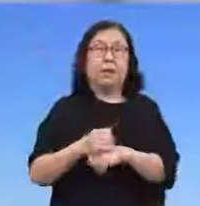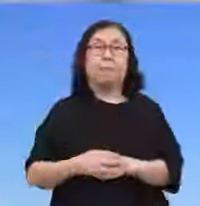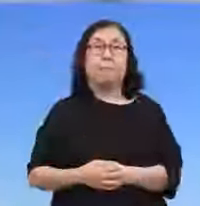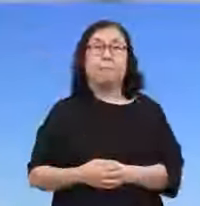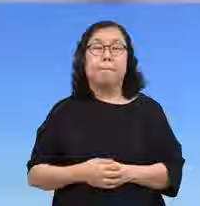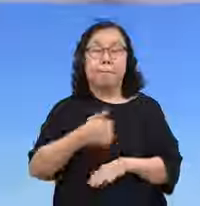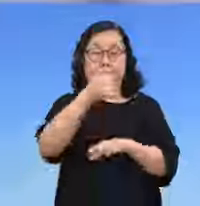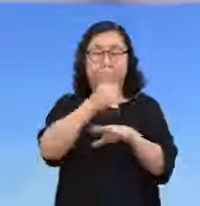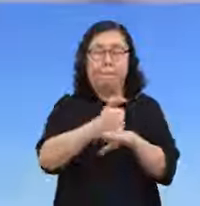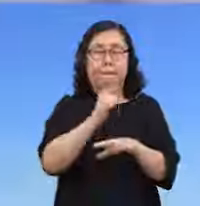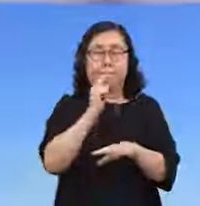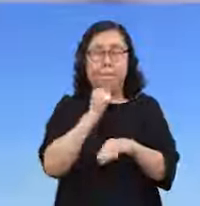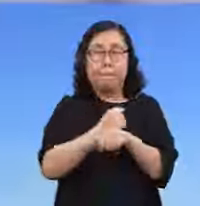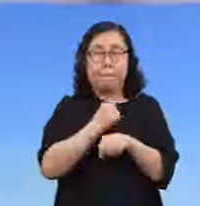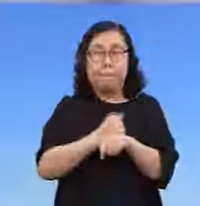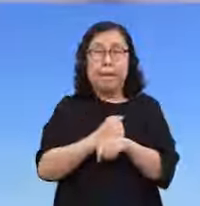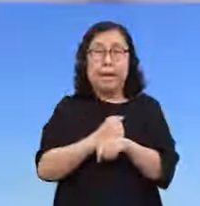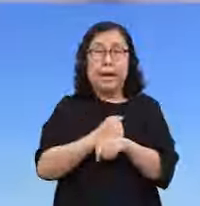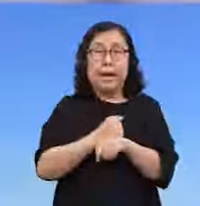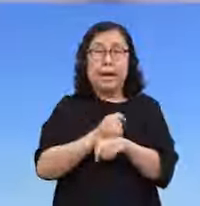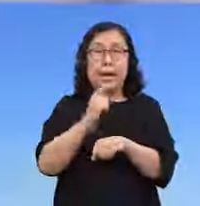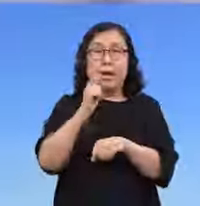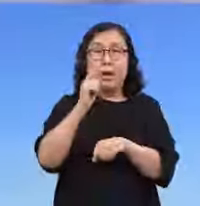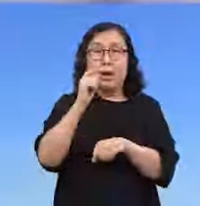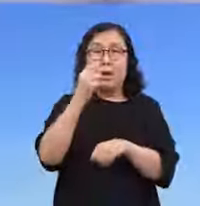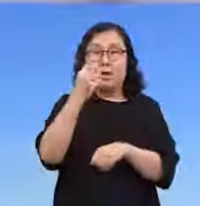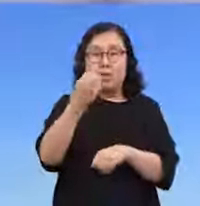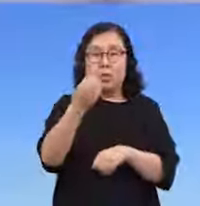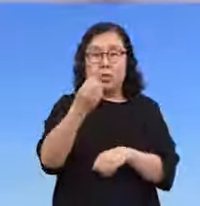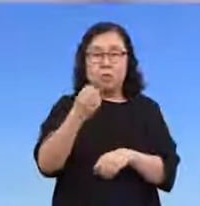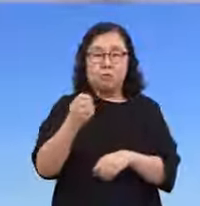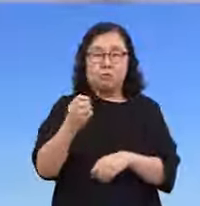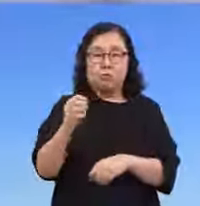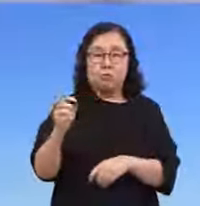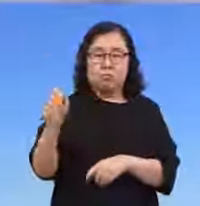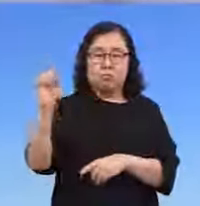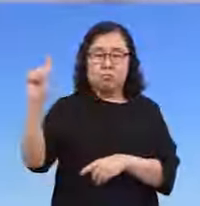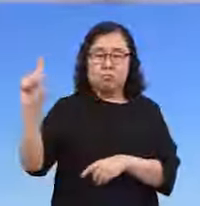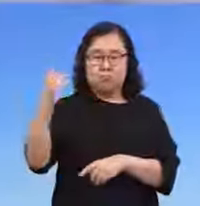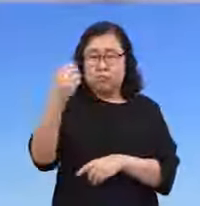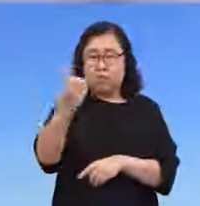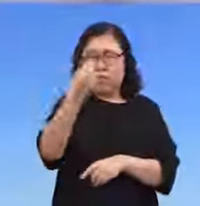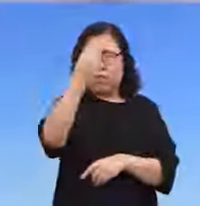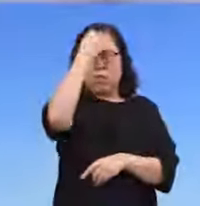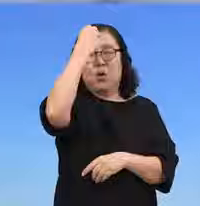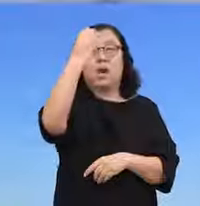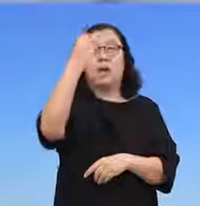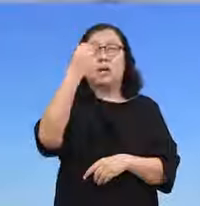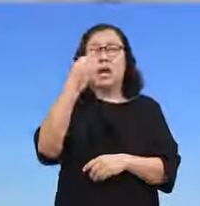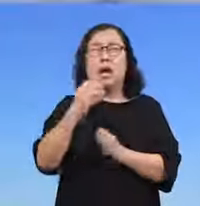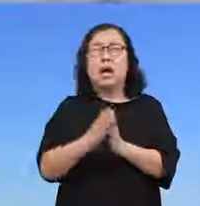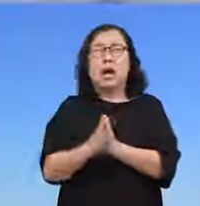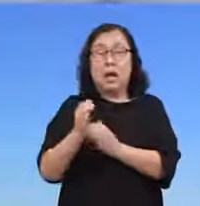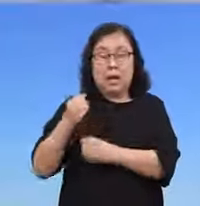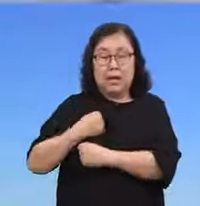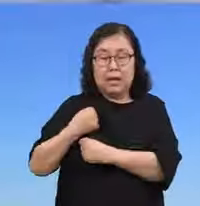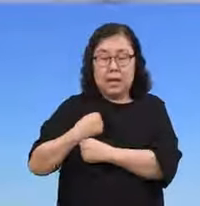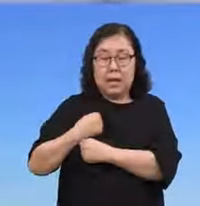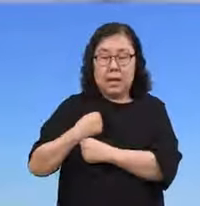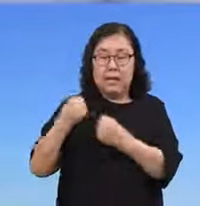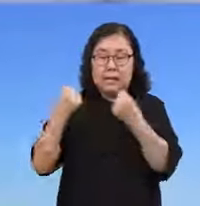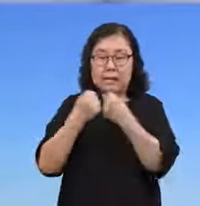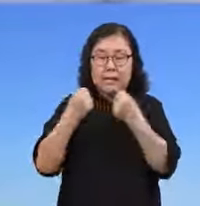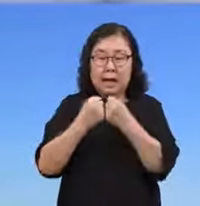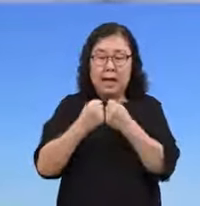결론을 맺으면서요, 골리앗과 싸우던 과정에서 다윗이 보여준 내 평생의 지침이 되는 성경